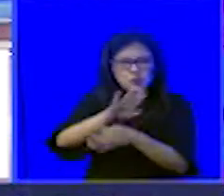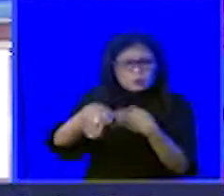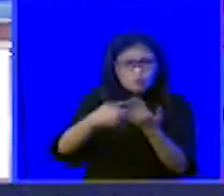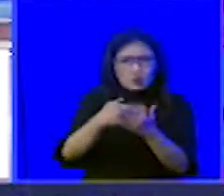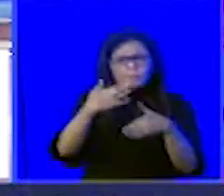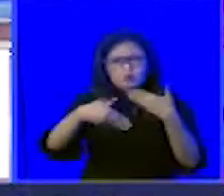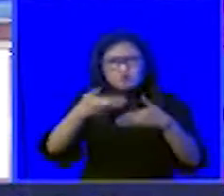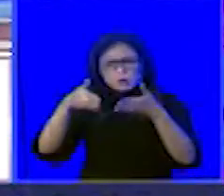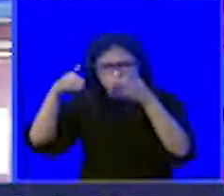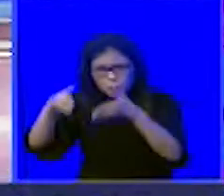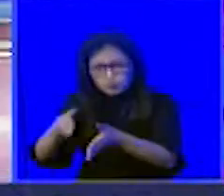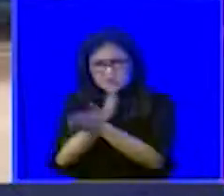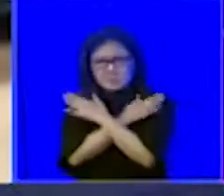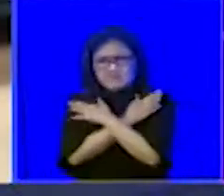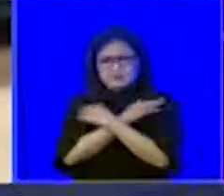COVID-19 gratis.